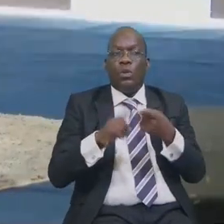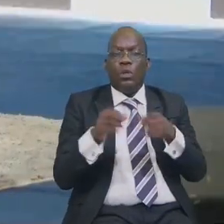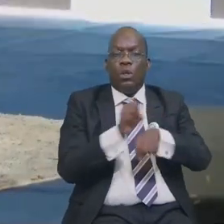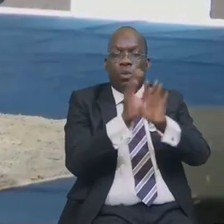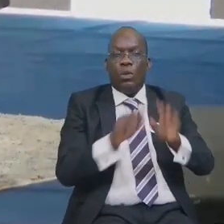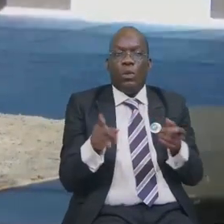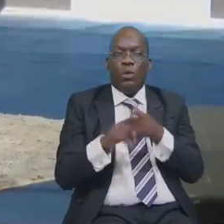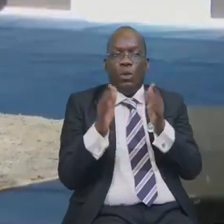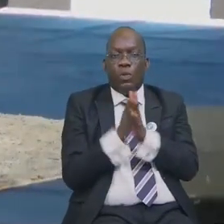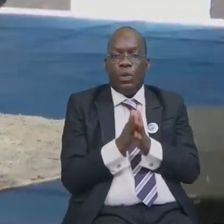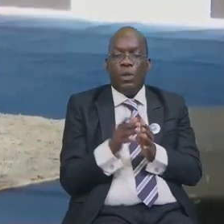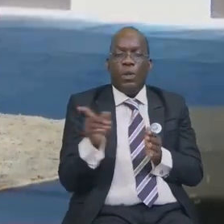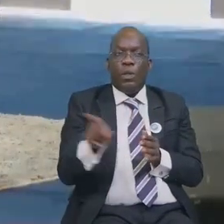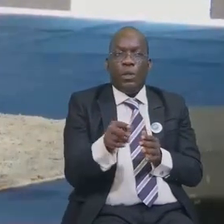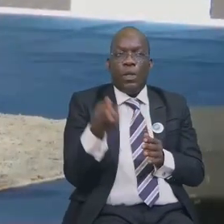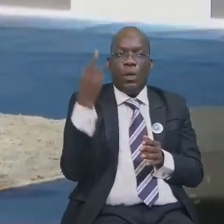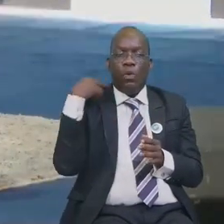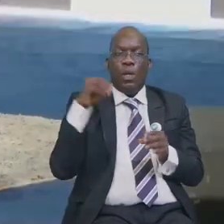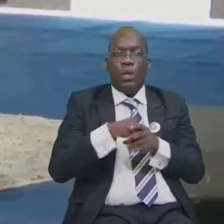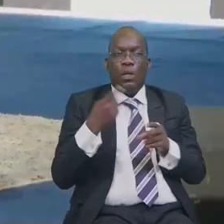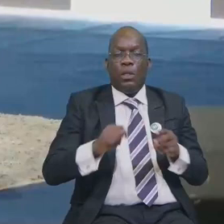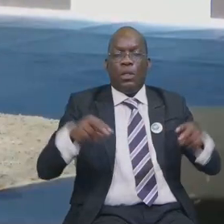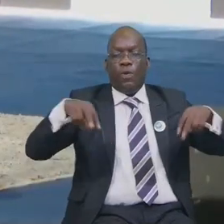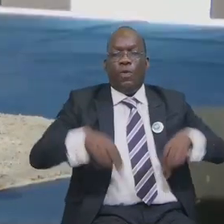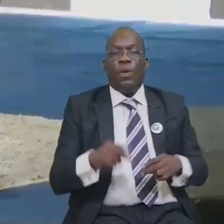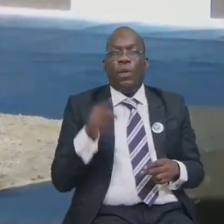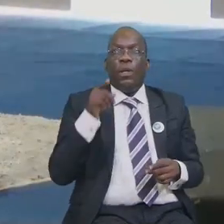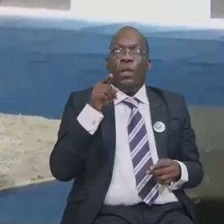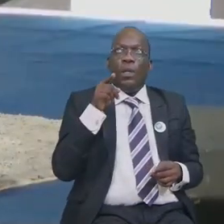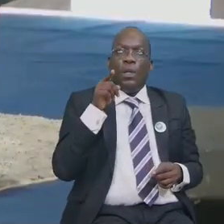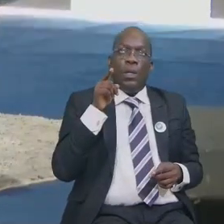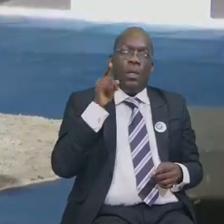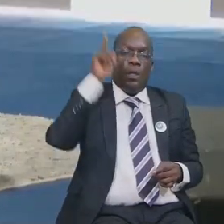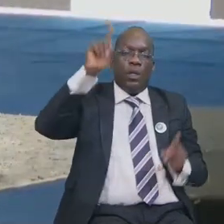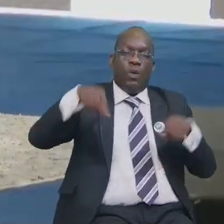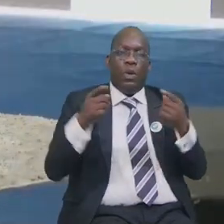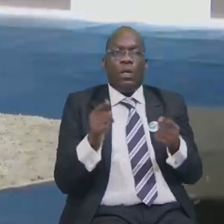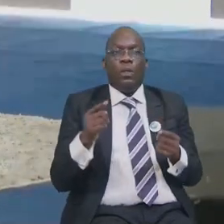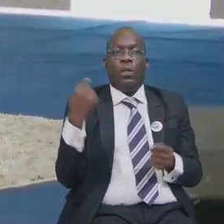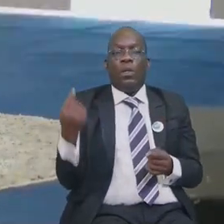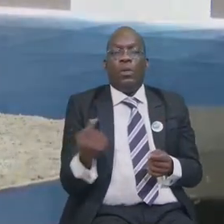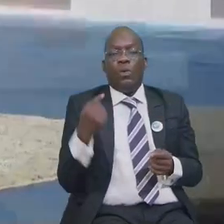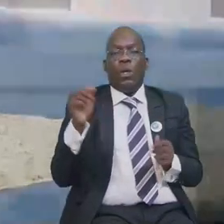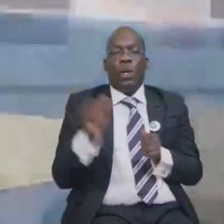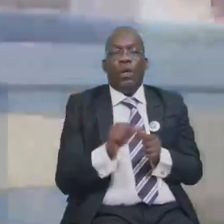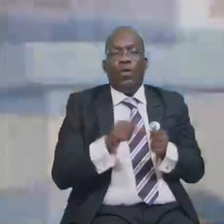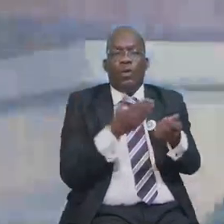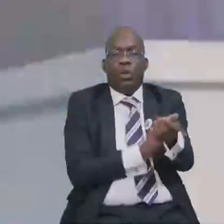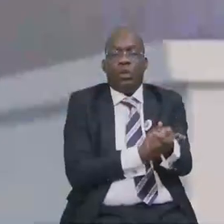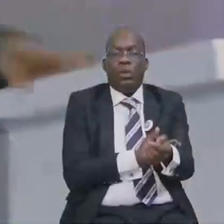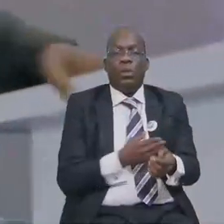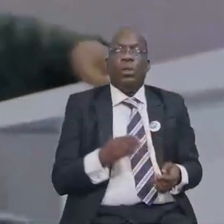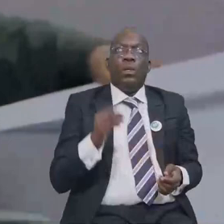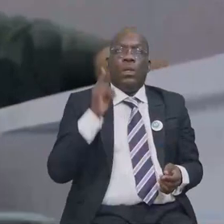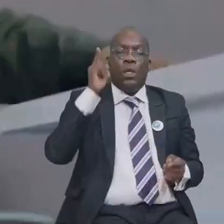ils étaient dans la vallée. Il allait seul. Et chaque matin, il allait là-bas, sur la montagne, et il